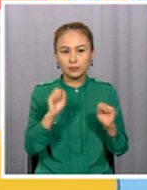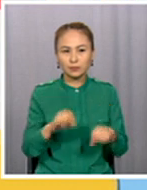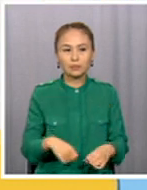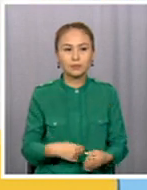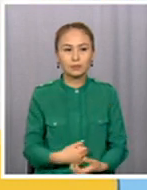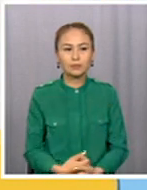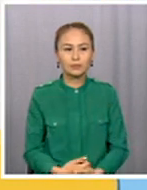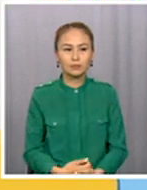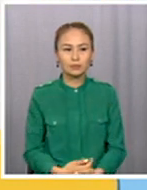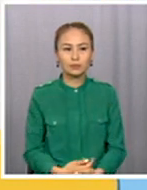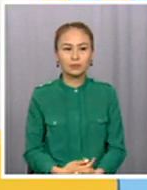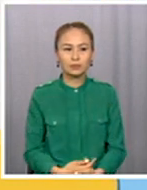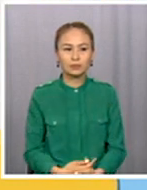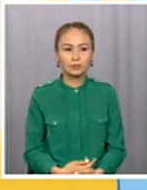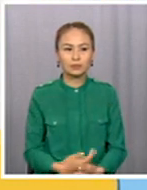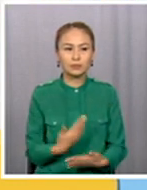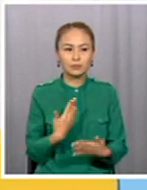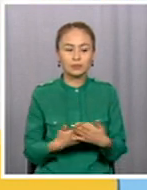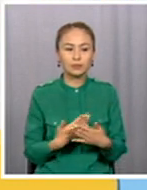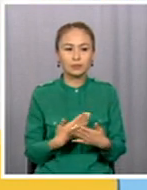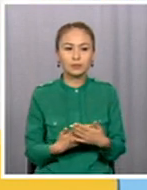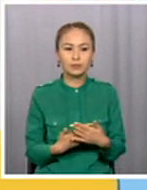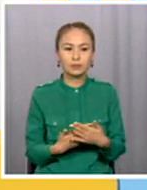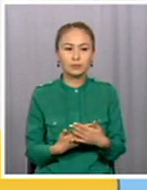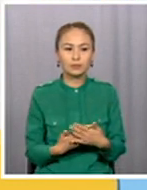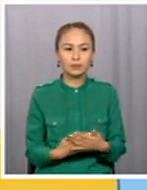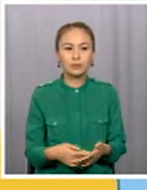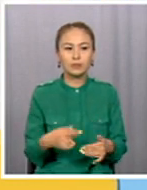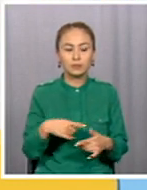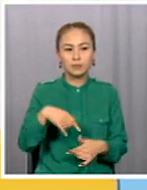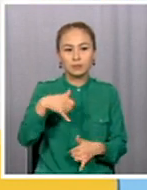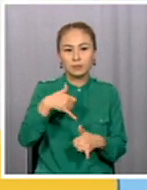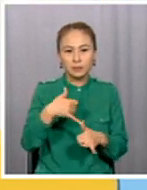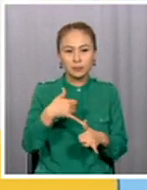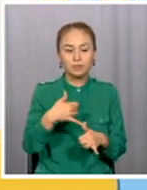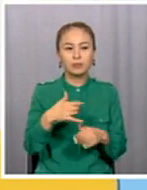көресің. Мысалы, бейік ағаш,